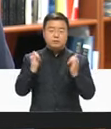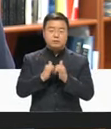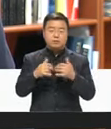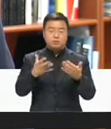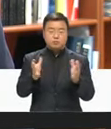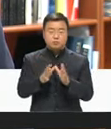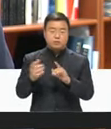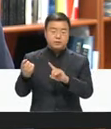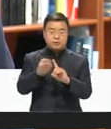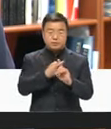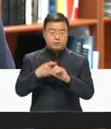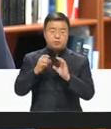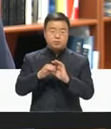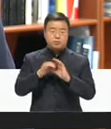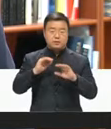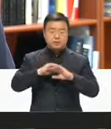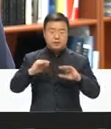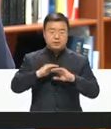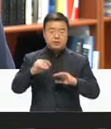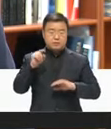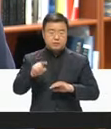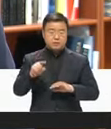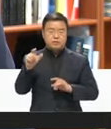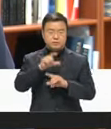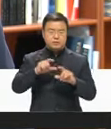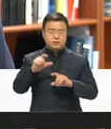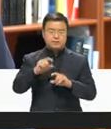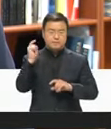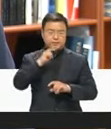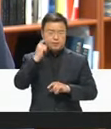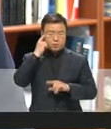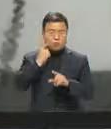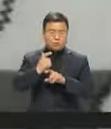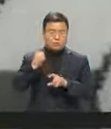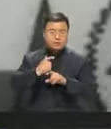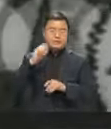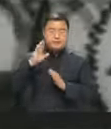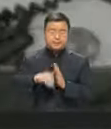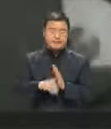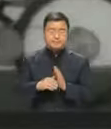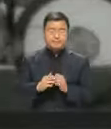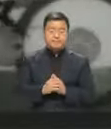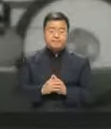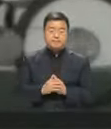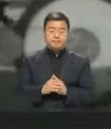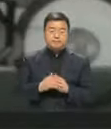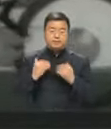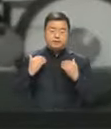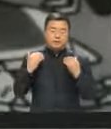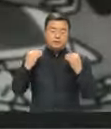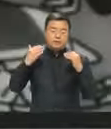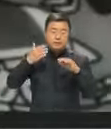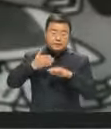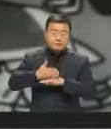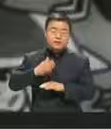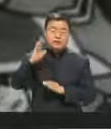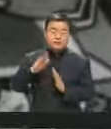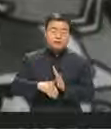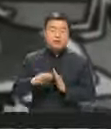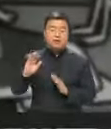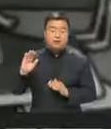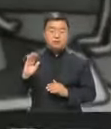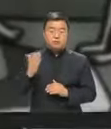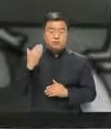연대를 통해서 대응할 것인지를 좀 진지하게 고민할 때가 됐다고 봅니다. 저성장 시대로 접어든 대한민국.